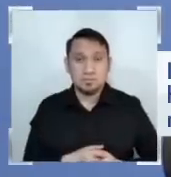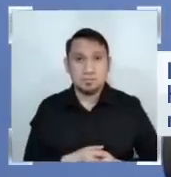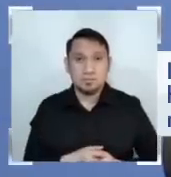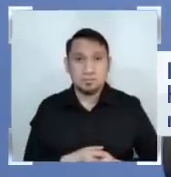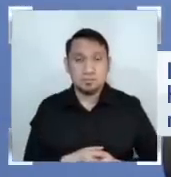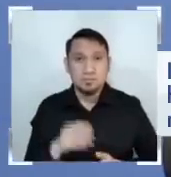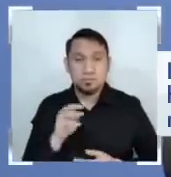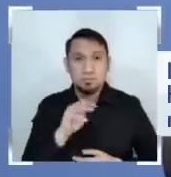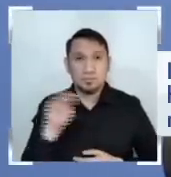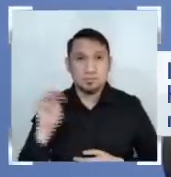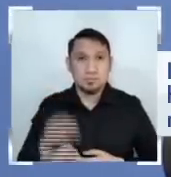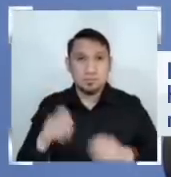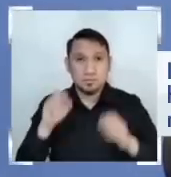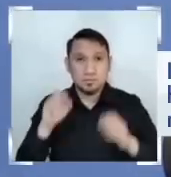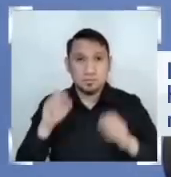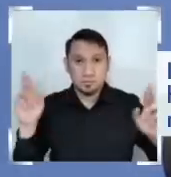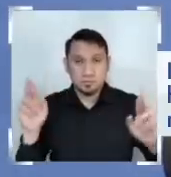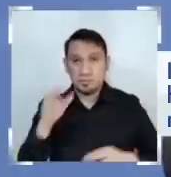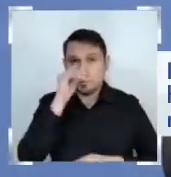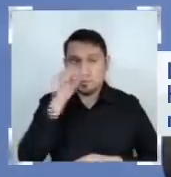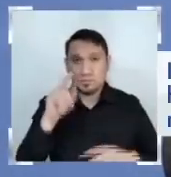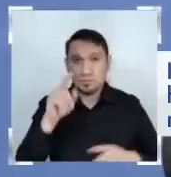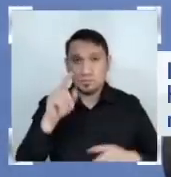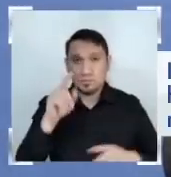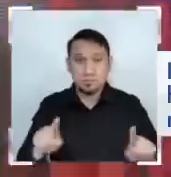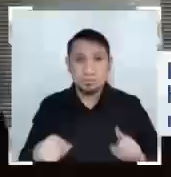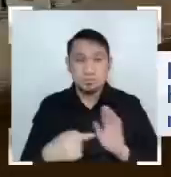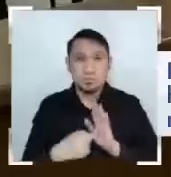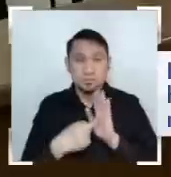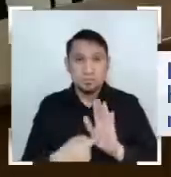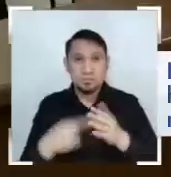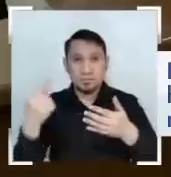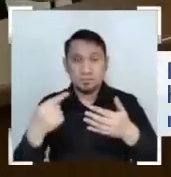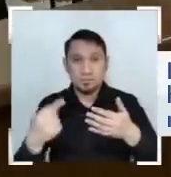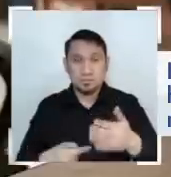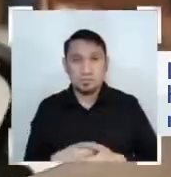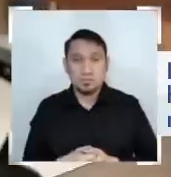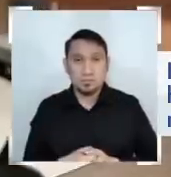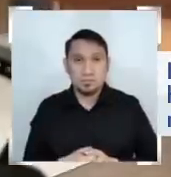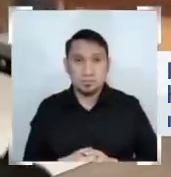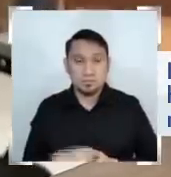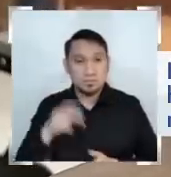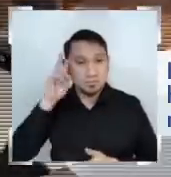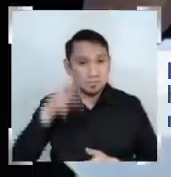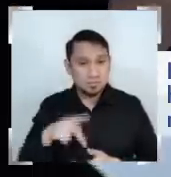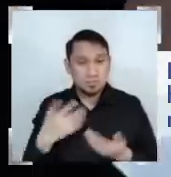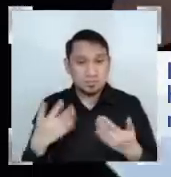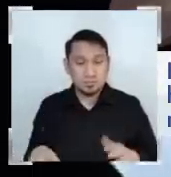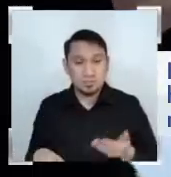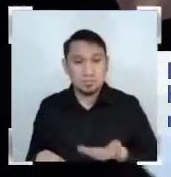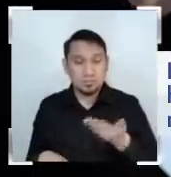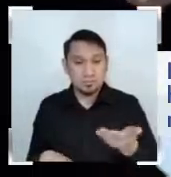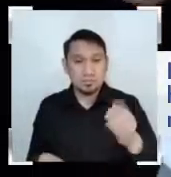Mayor Isko Moreno. Pero tumanggi ang kanyang kinatawan na magbigay ng detalye. Sa Vice Presidential Candidates, naihain na rin ang SOCE ni na